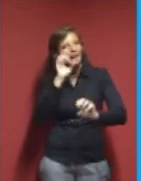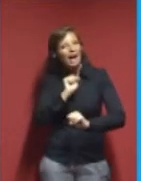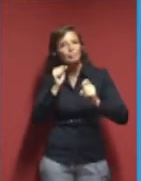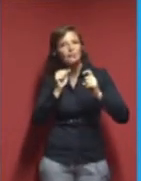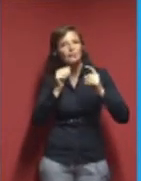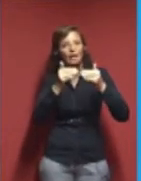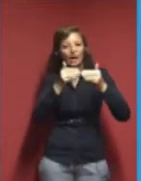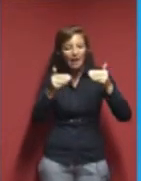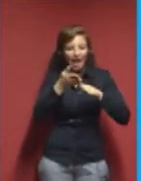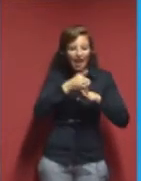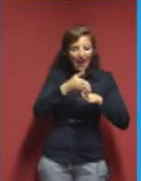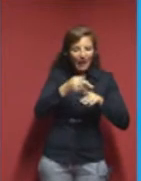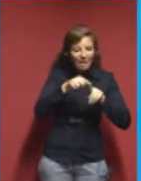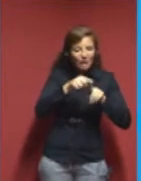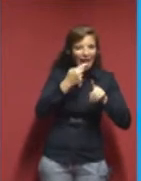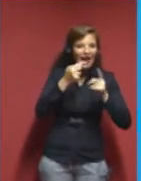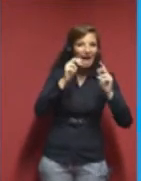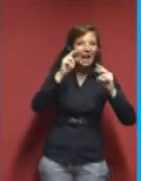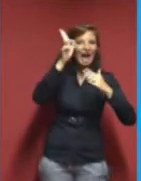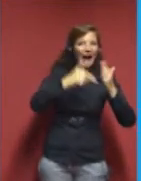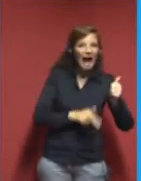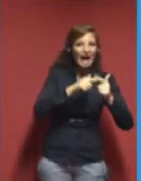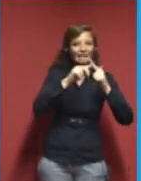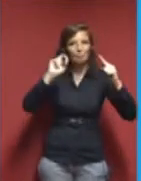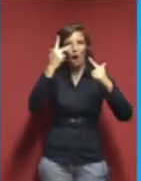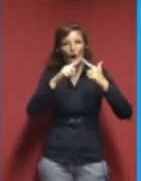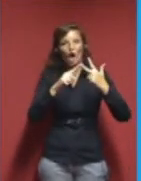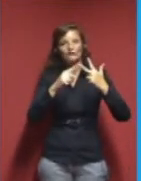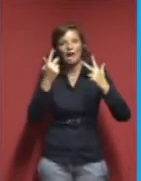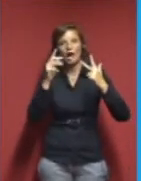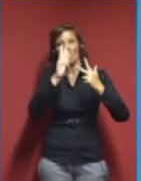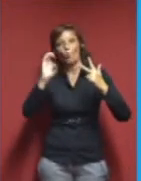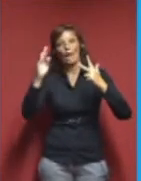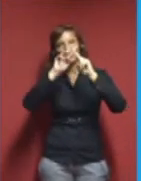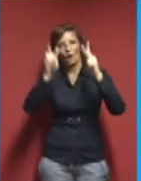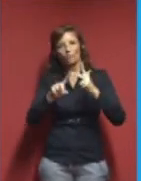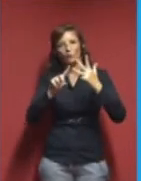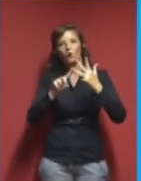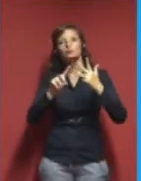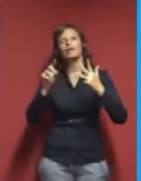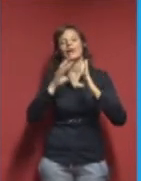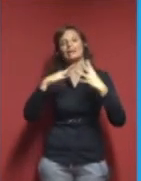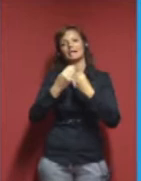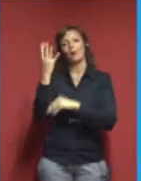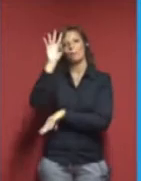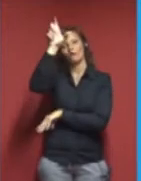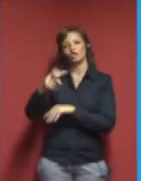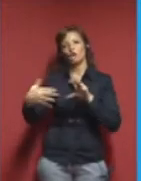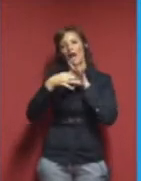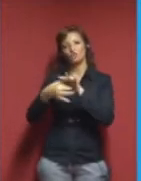tra l'arte, la moda, il web computing con un associate professor del Media